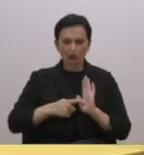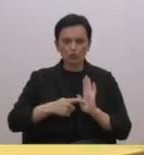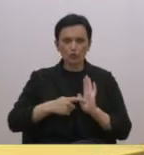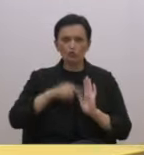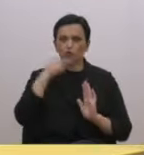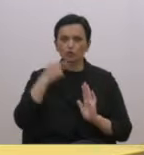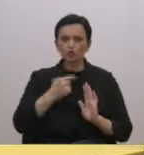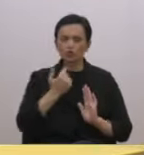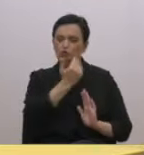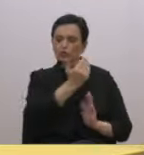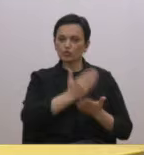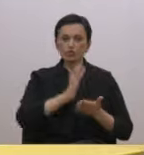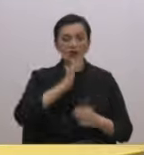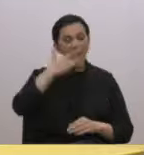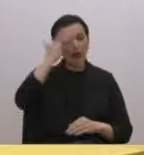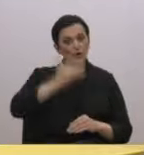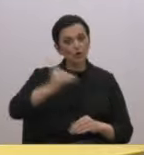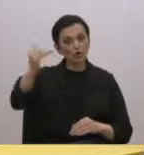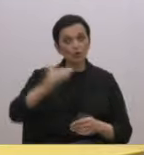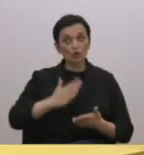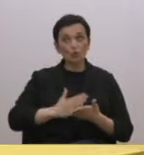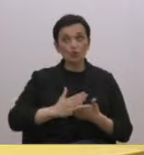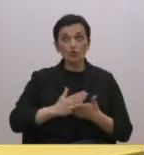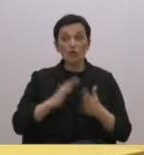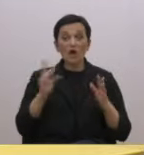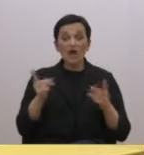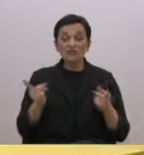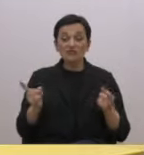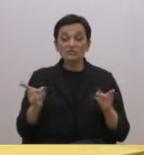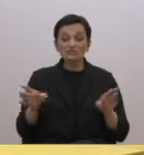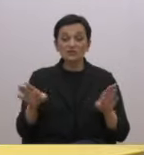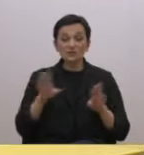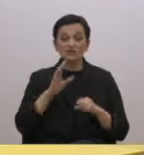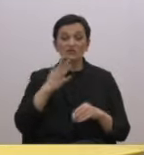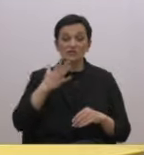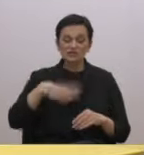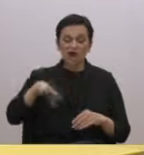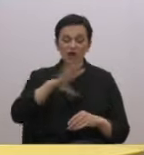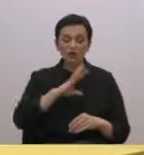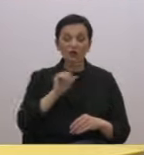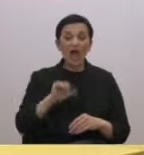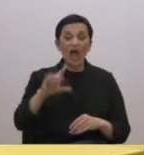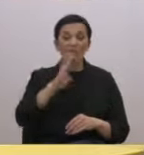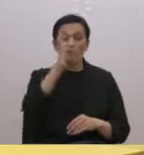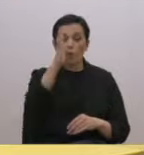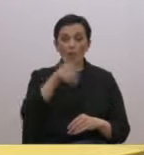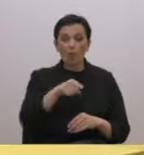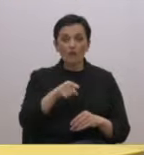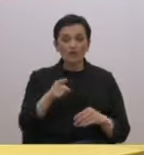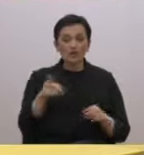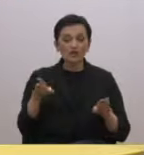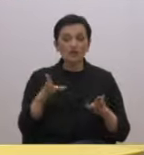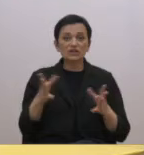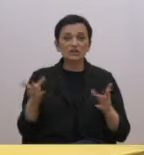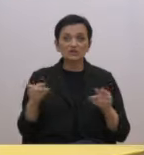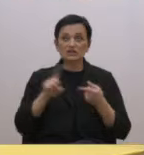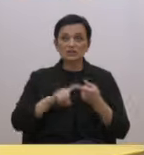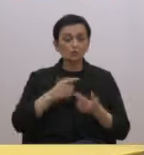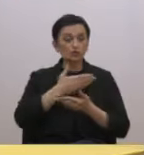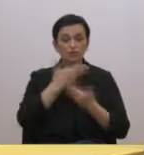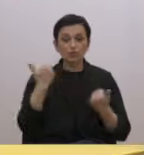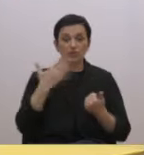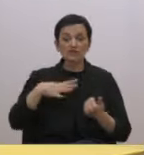არის რუსული და ამერიკულია. Არაფერი საერთო საქართველოს ევროპულ მომავალთან მას არ აქვს. საქართველოს